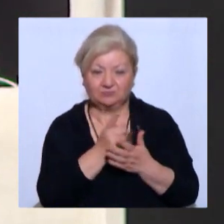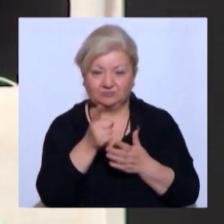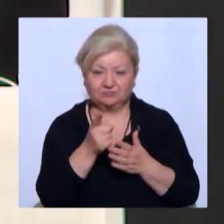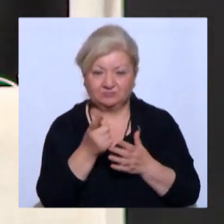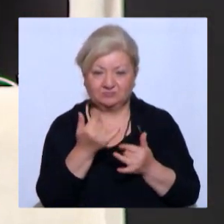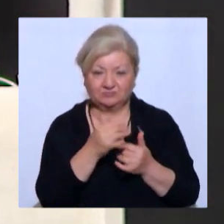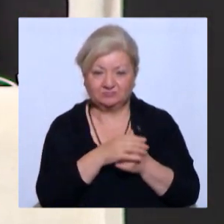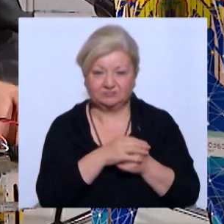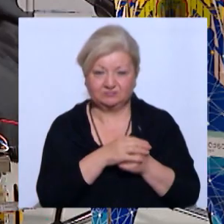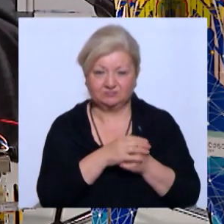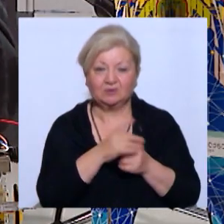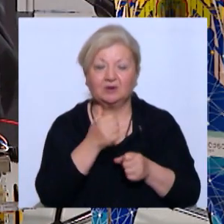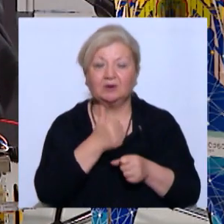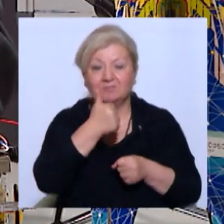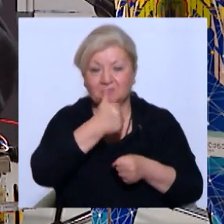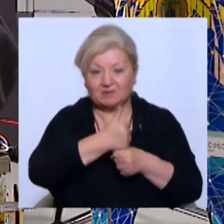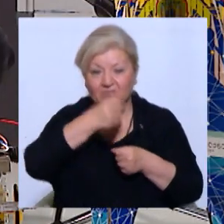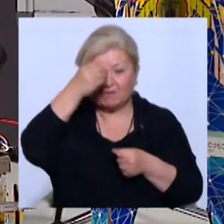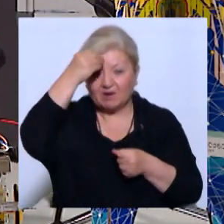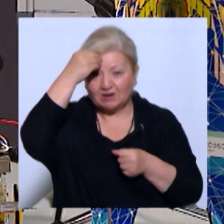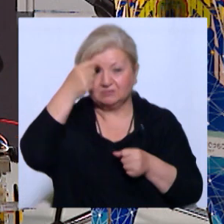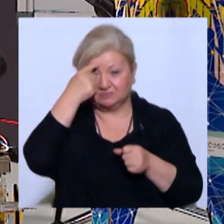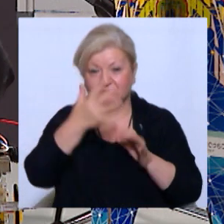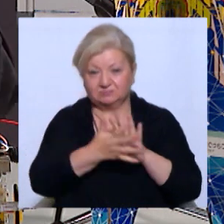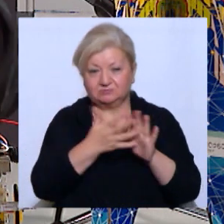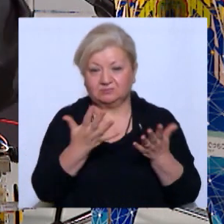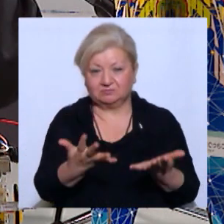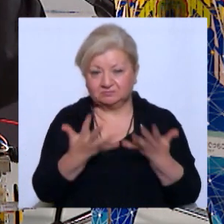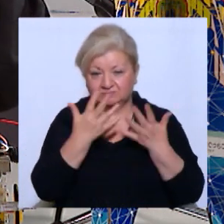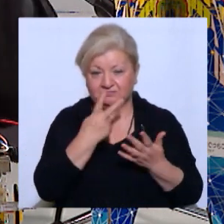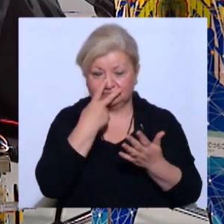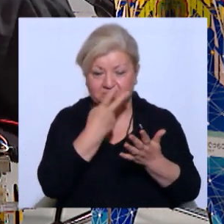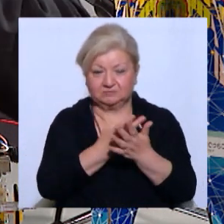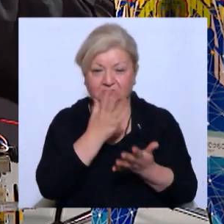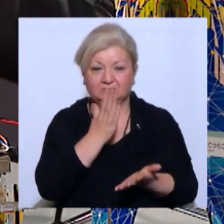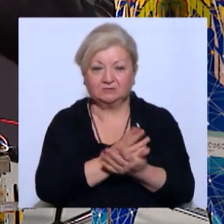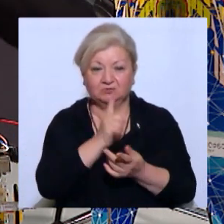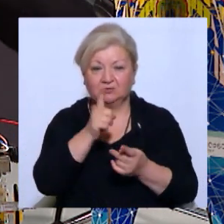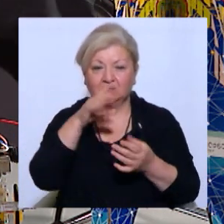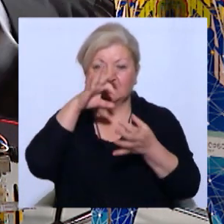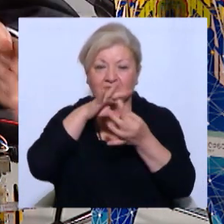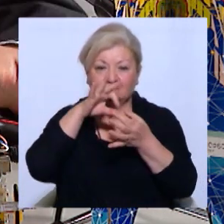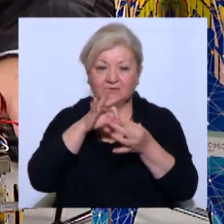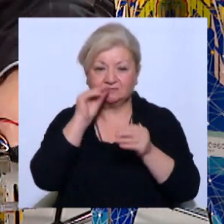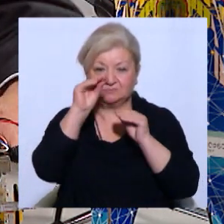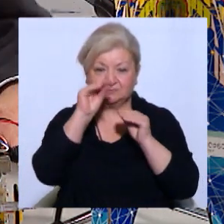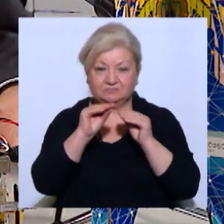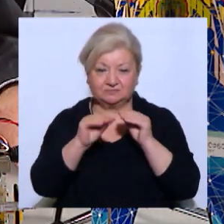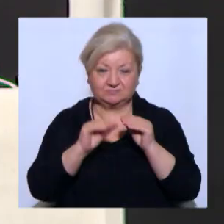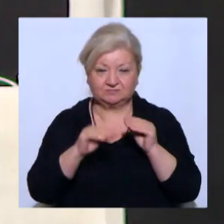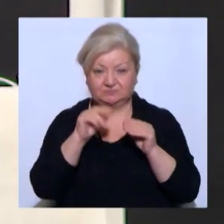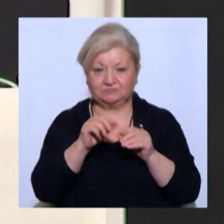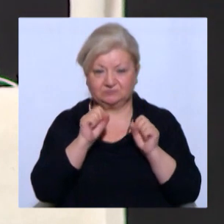ძალიან რთულია გავაგრძელო ეს. მთავარი აზრი გავიგეთ, აშკარად ჩანს,